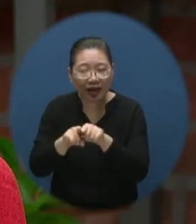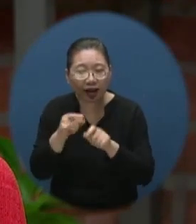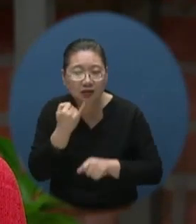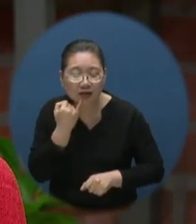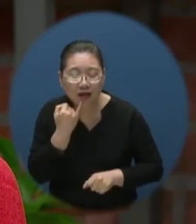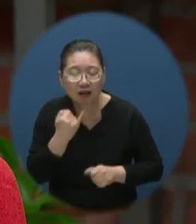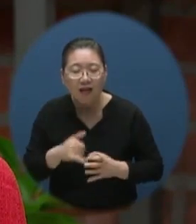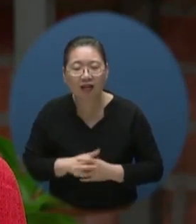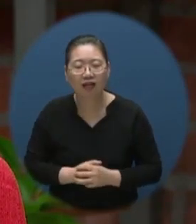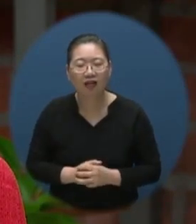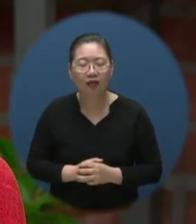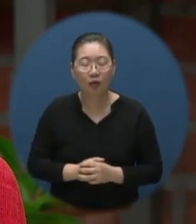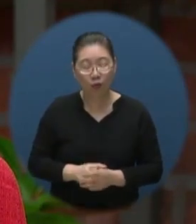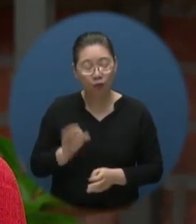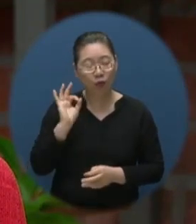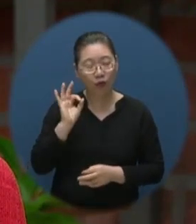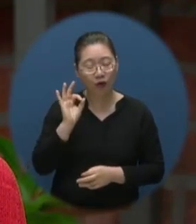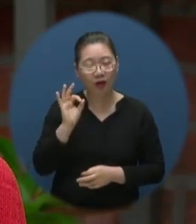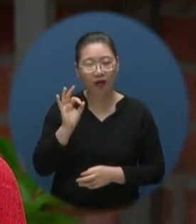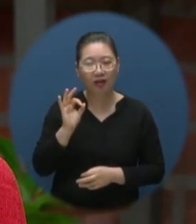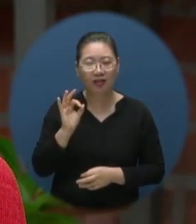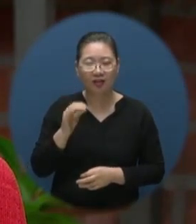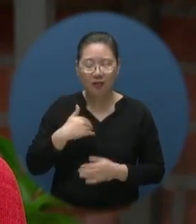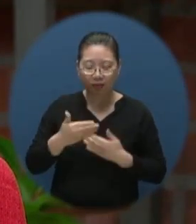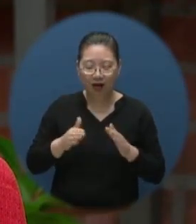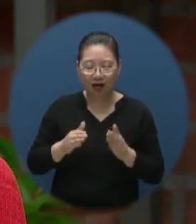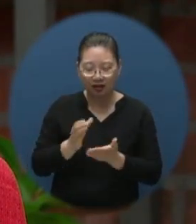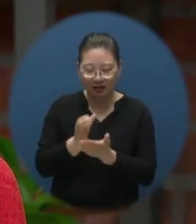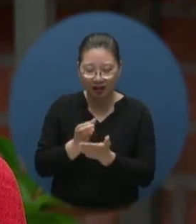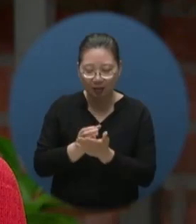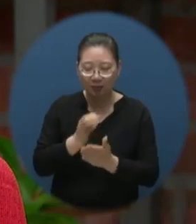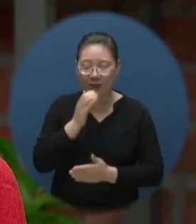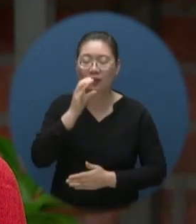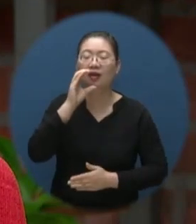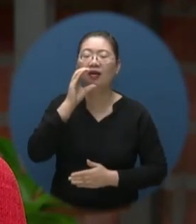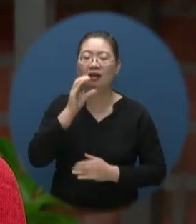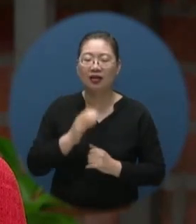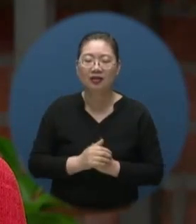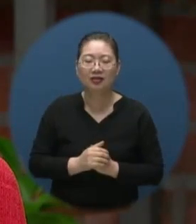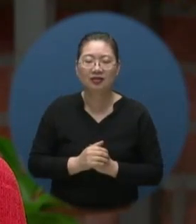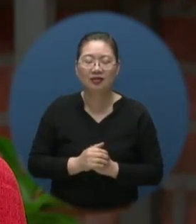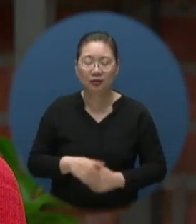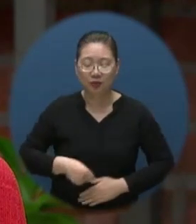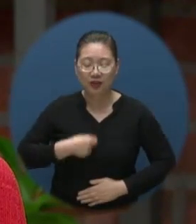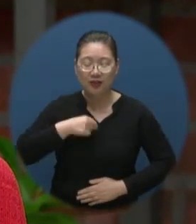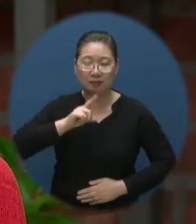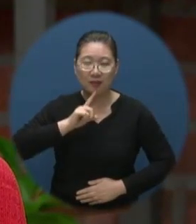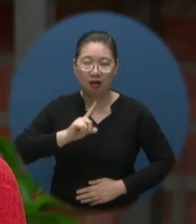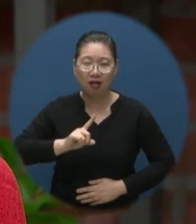그래요. 그러자고 그 자기 방에 가서 차를 한 잔 하면서요. 실은